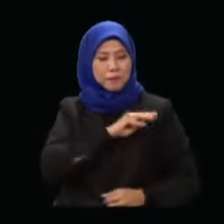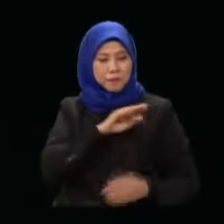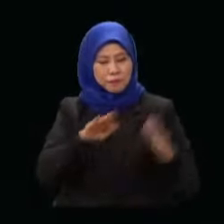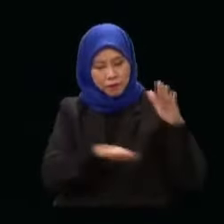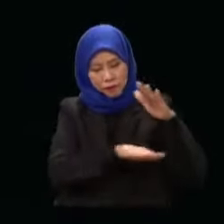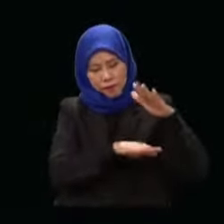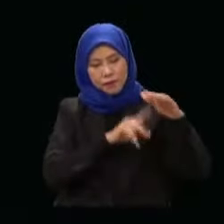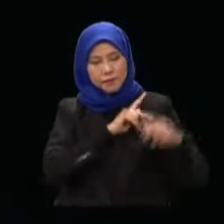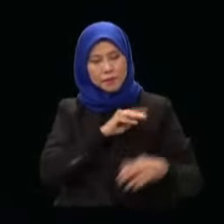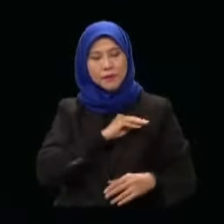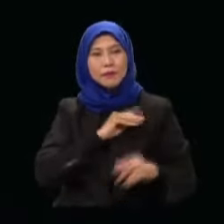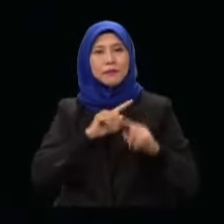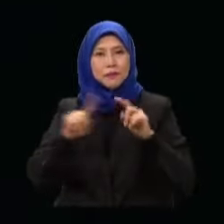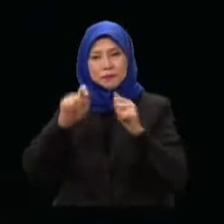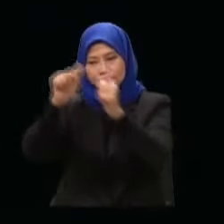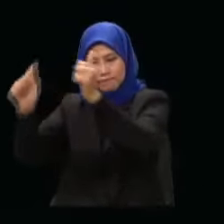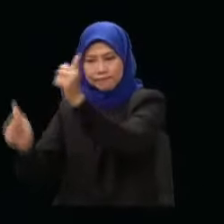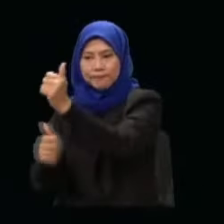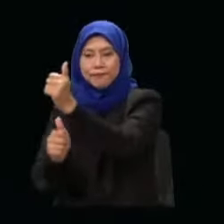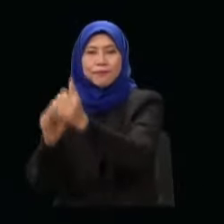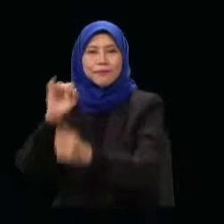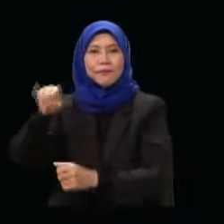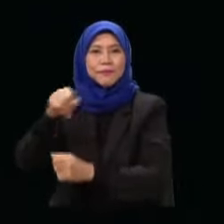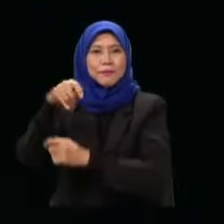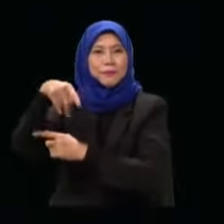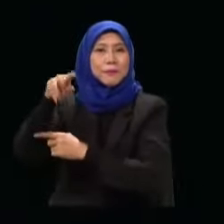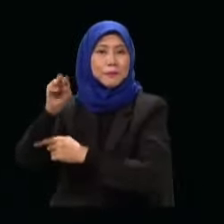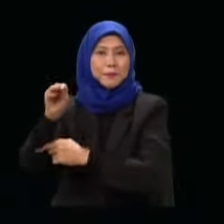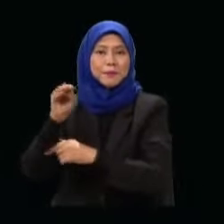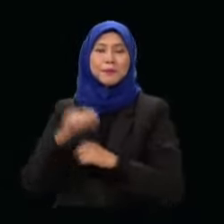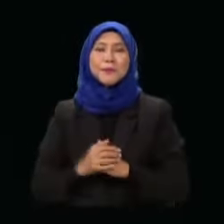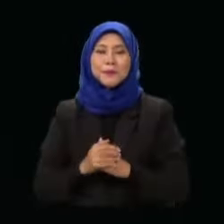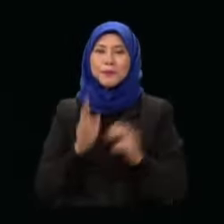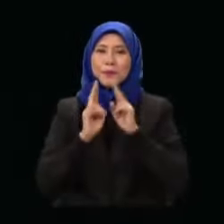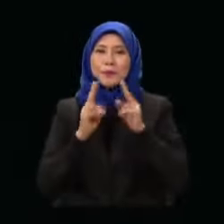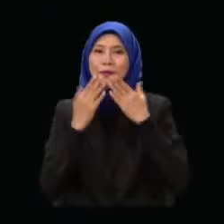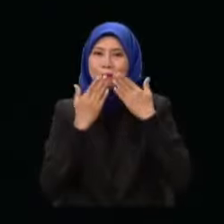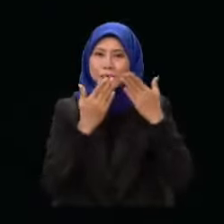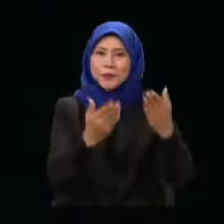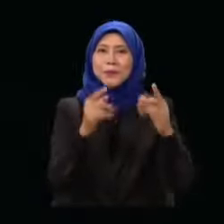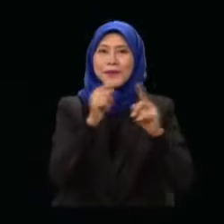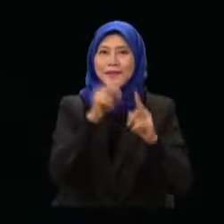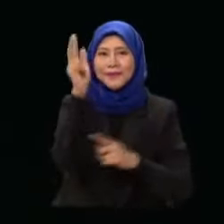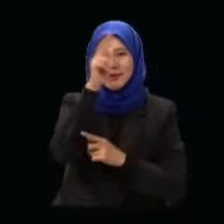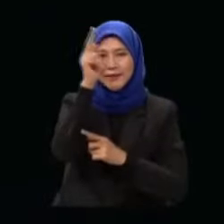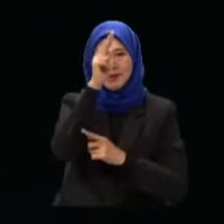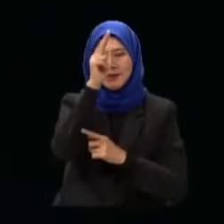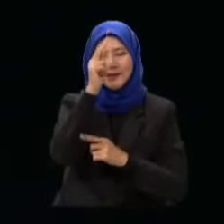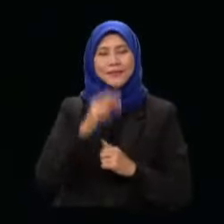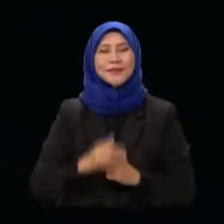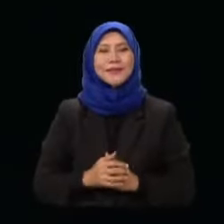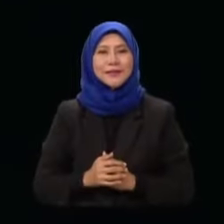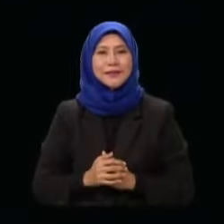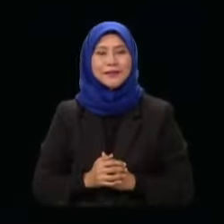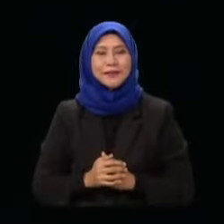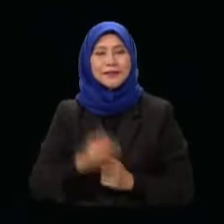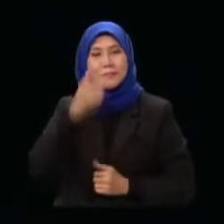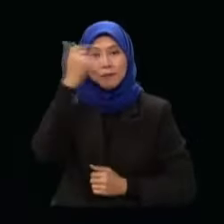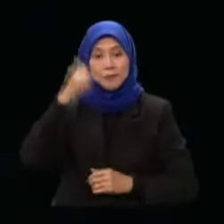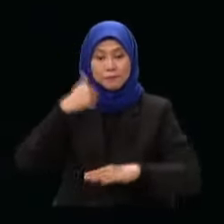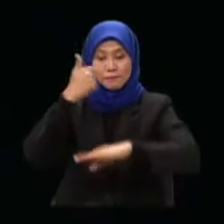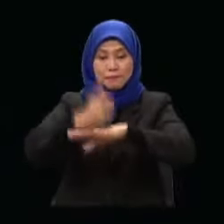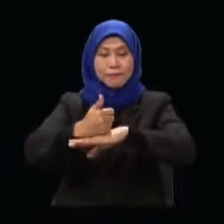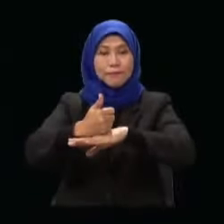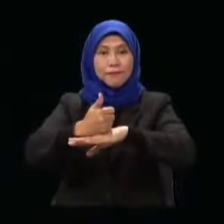diletakkan di bawah JPM jadi saya lebih bebas kilap tajaan eh karena habile